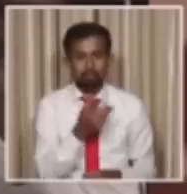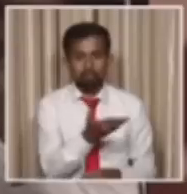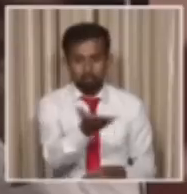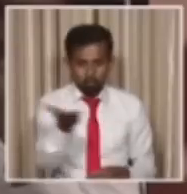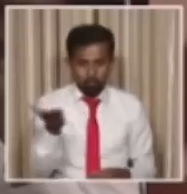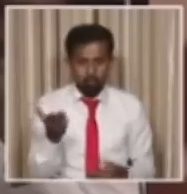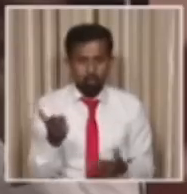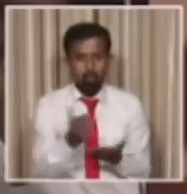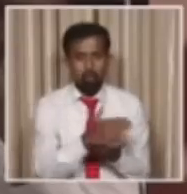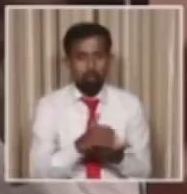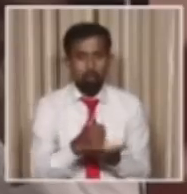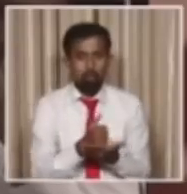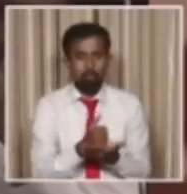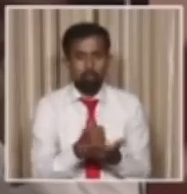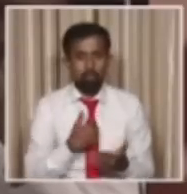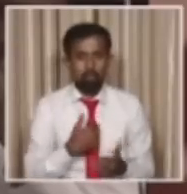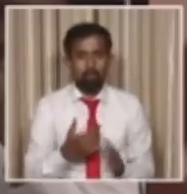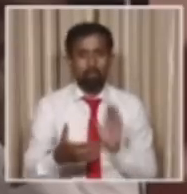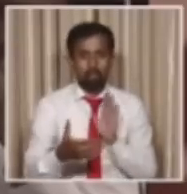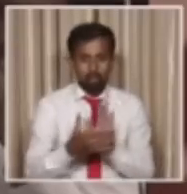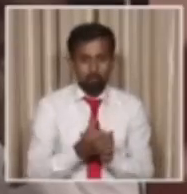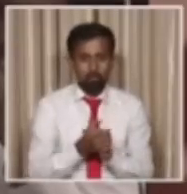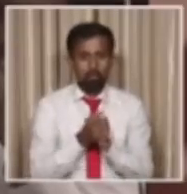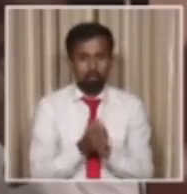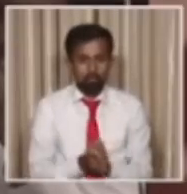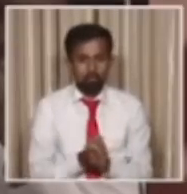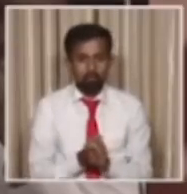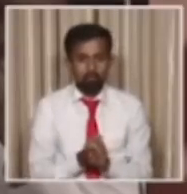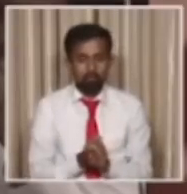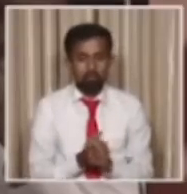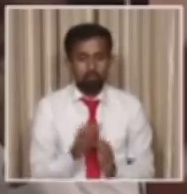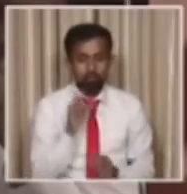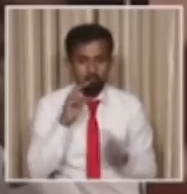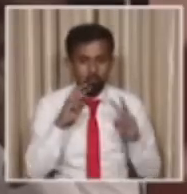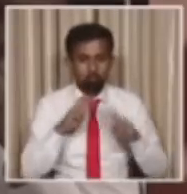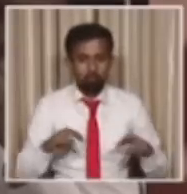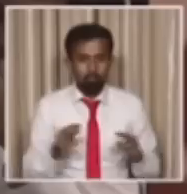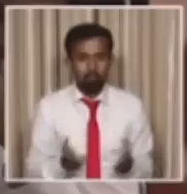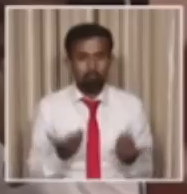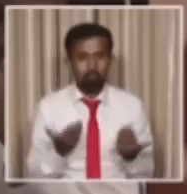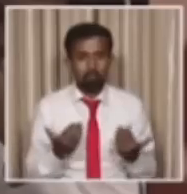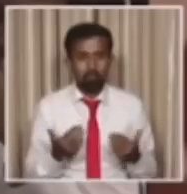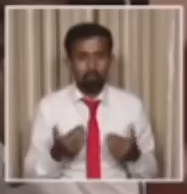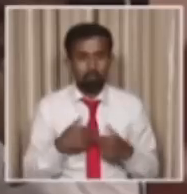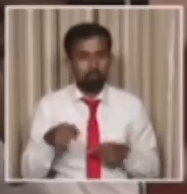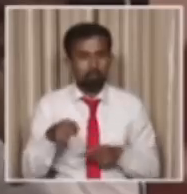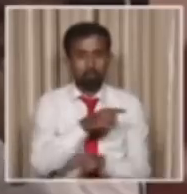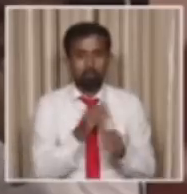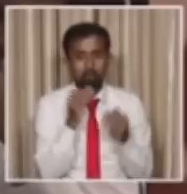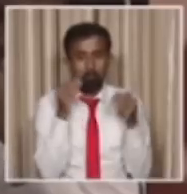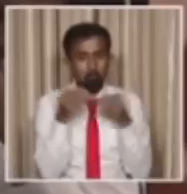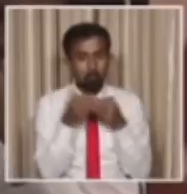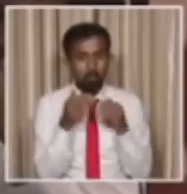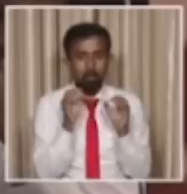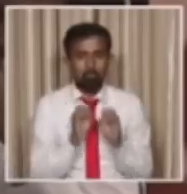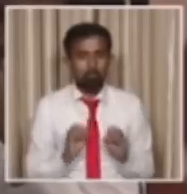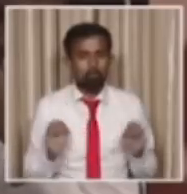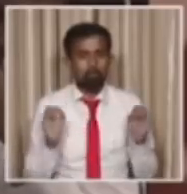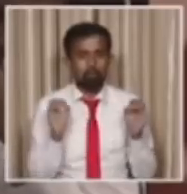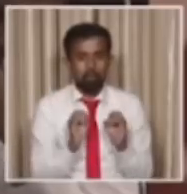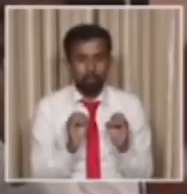ඔබතුමාලා සියලු දෙනාගෙන්ම අපි එකට ඉඳගෙන මේක දිහේ බලමු. එතකොට අපි කාටවත් හංගන්න දෙයක් නැහැ.